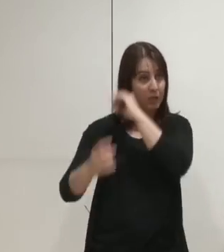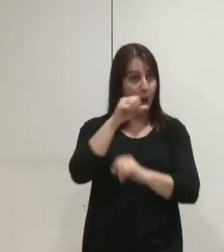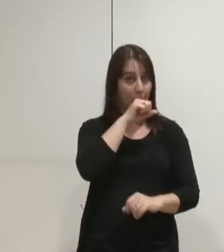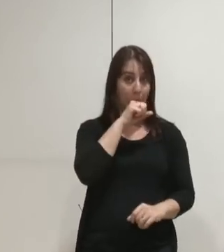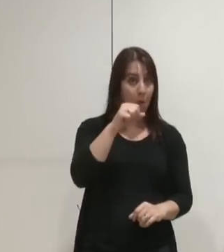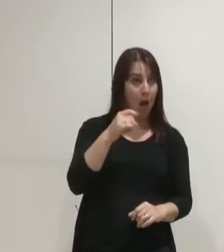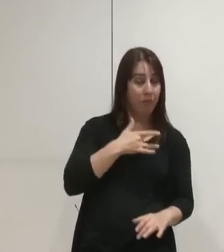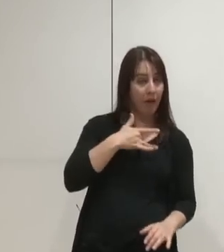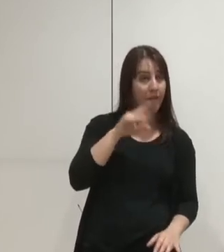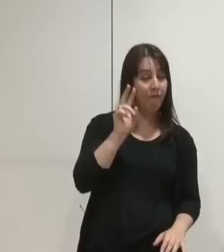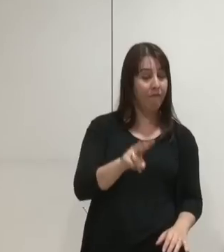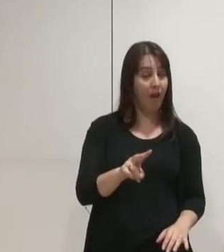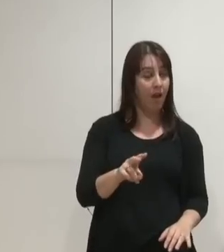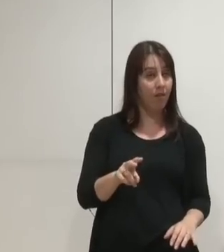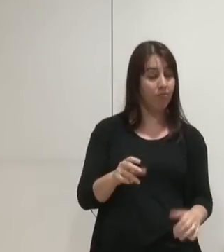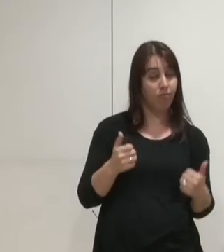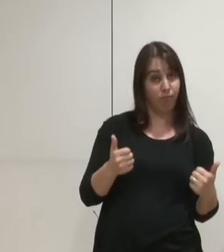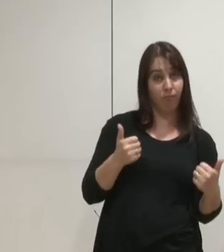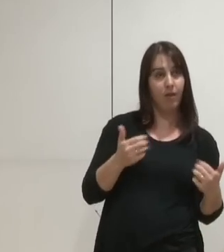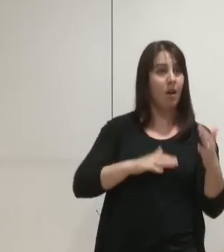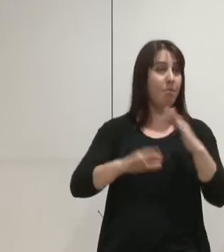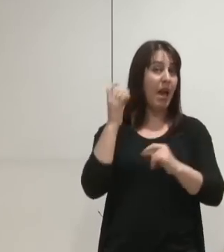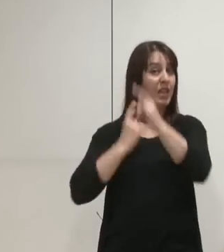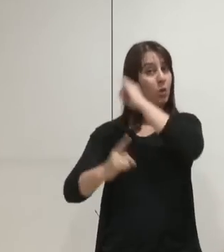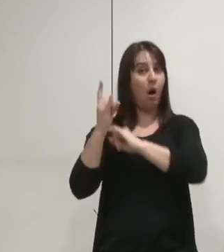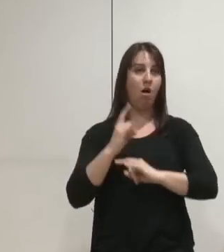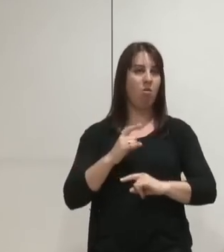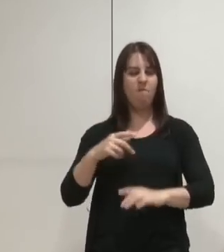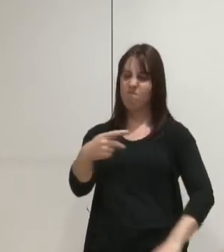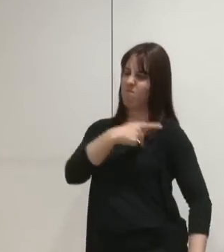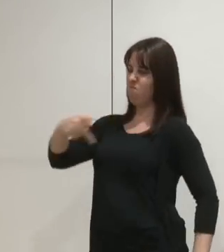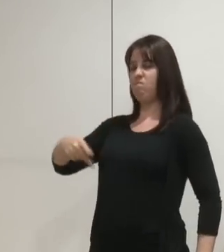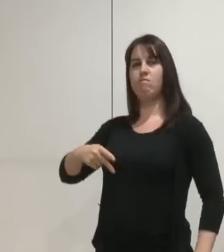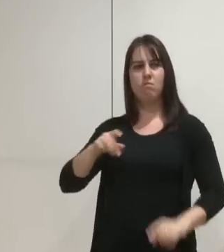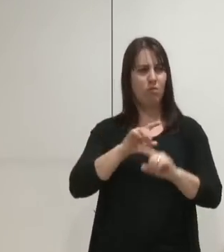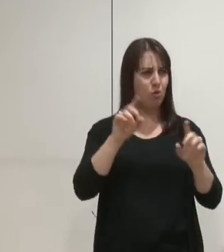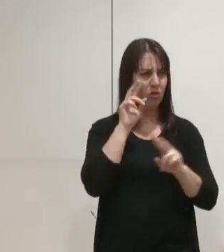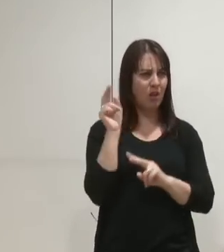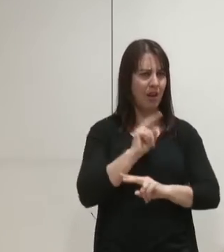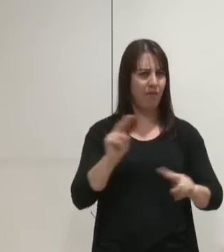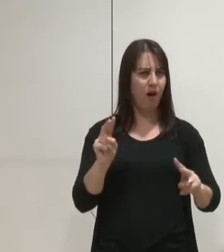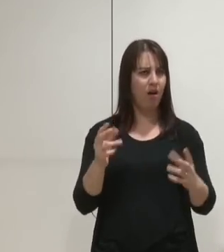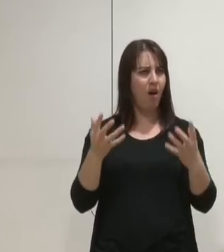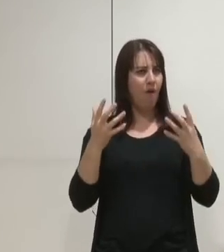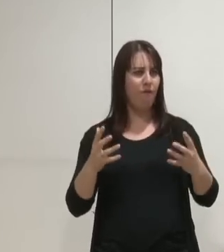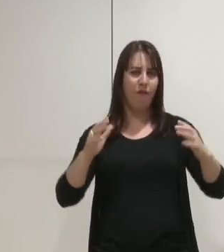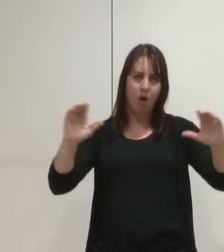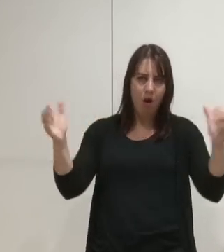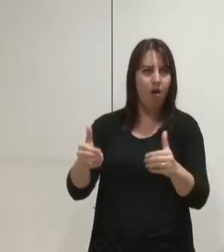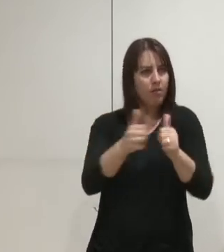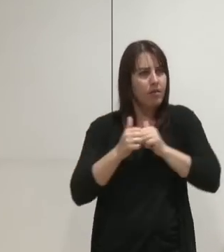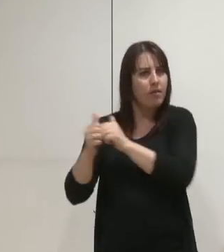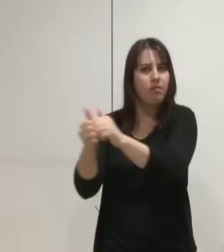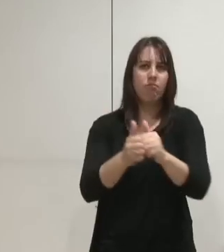rappelle que il ne s'agit pas là de s'approprier une quelconque histoire mais de faire partager un moment collectif un moment de